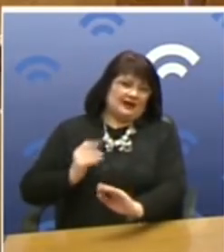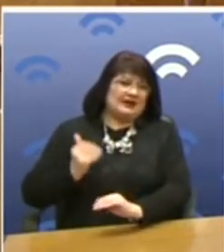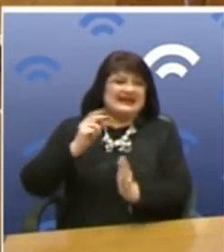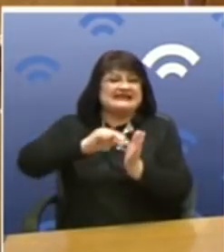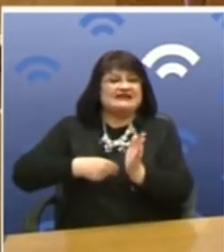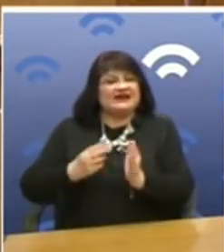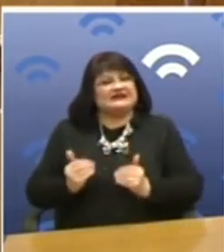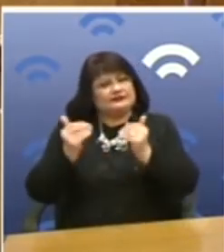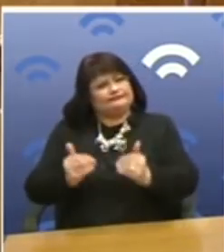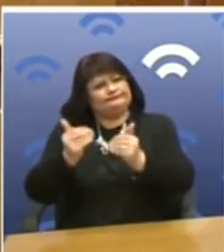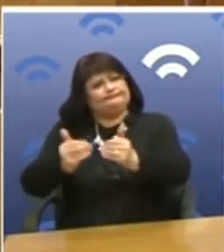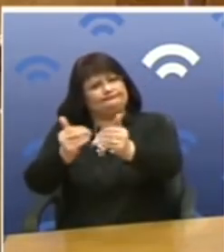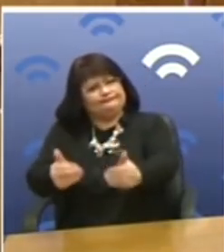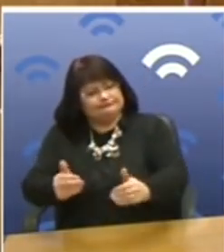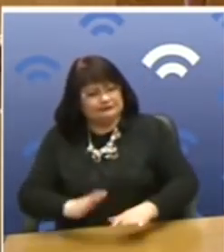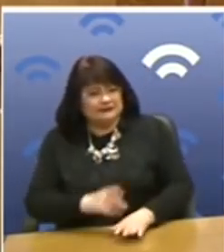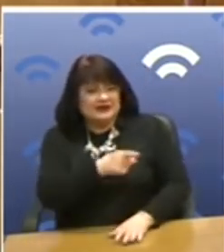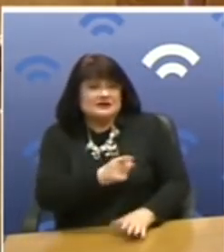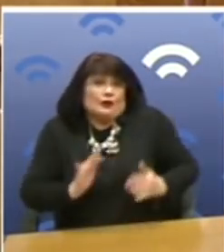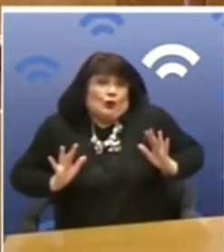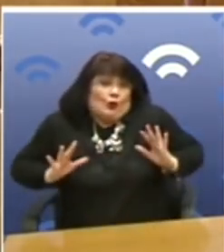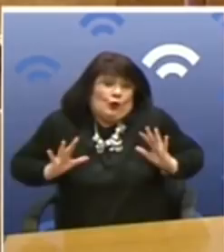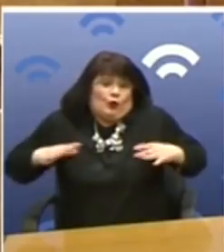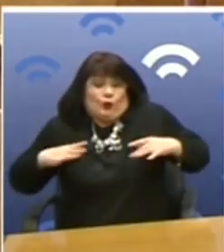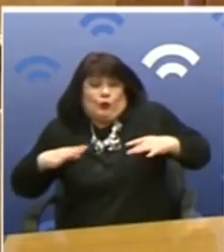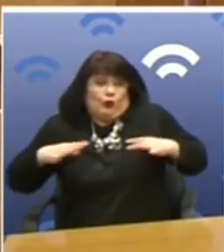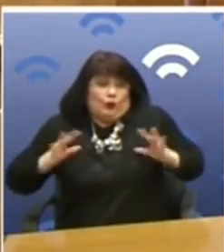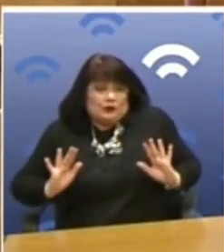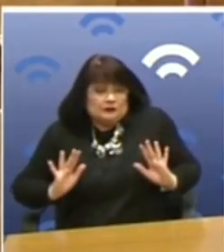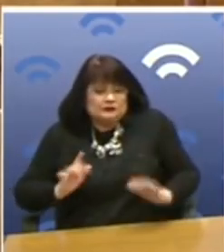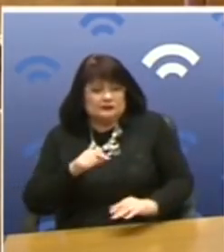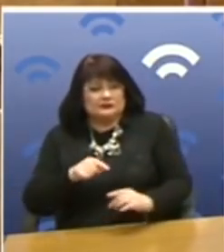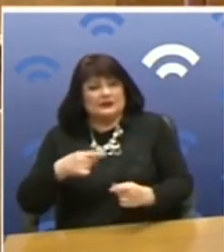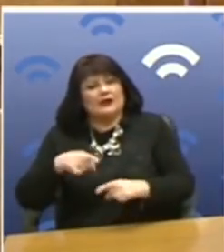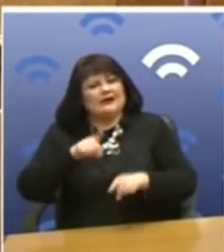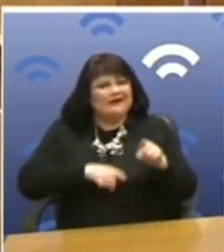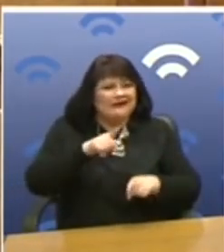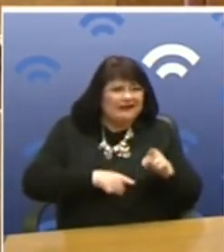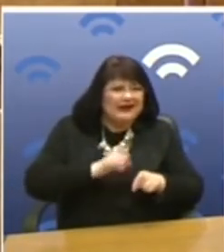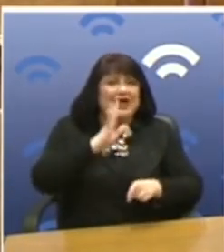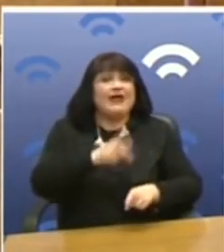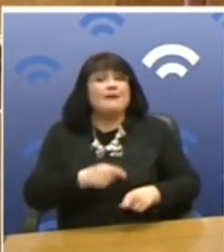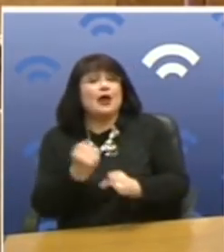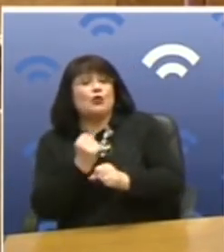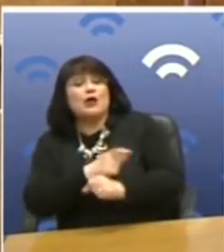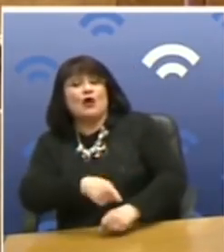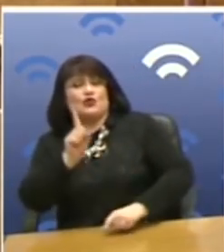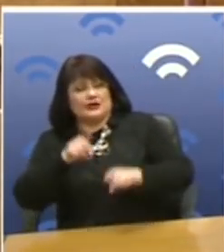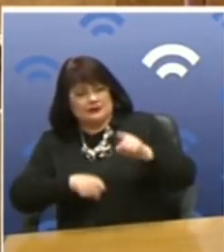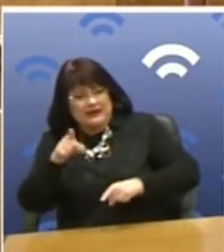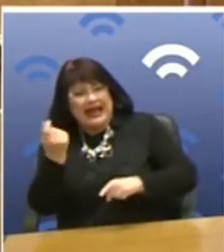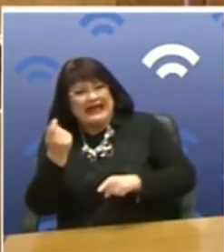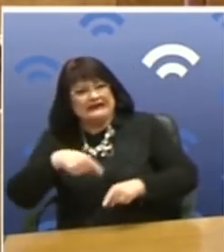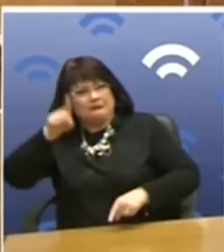συμβάσεων. Κάνετε πως δεν ξέρετε ότι με εργαλείο την εκπεριτροπής εργασία, την απασχόληση λίγων